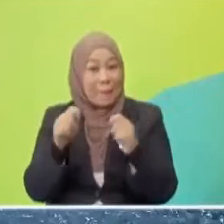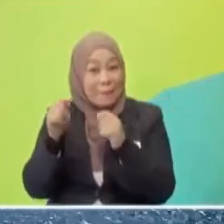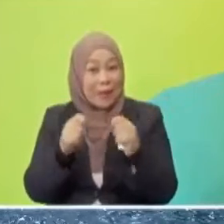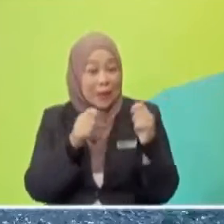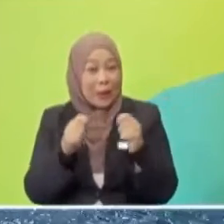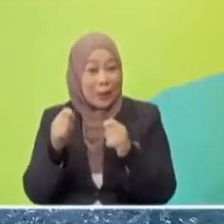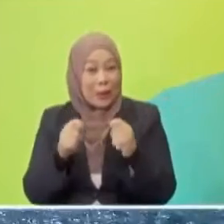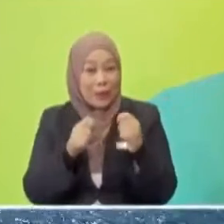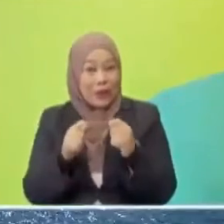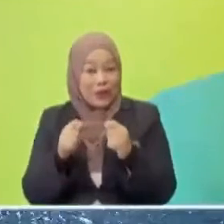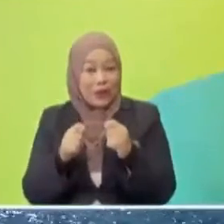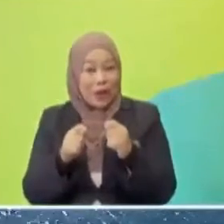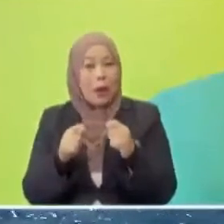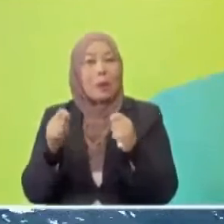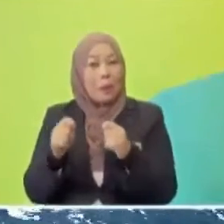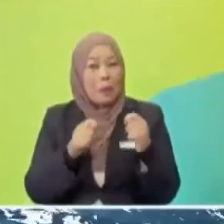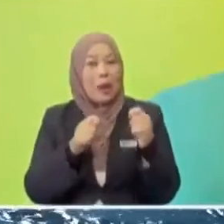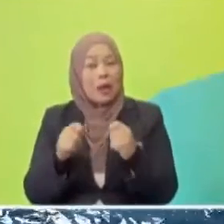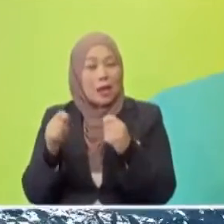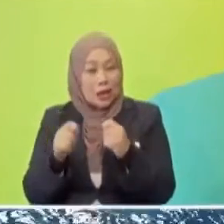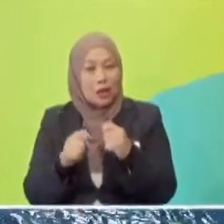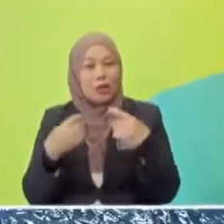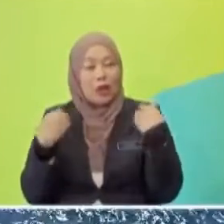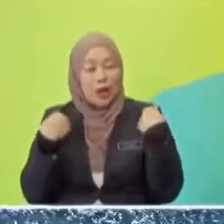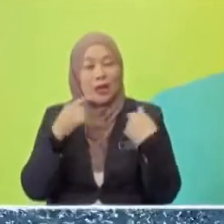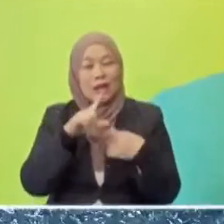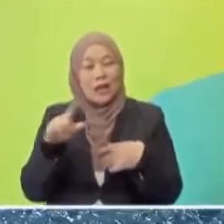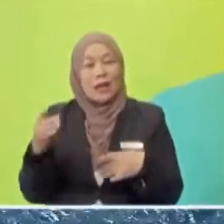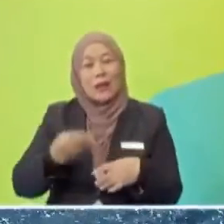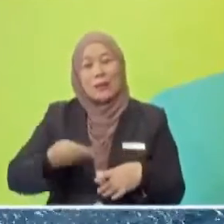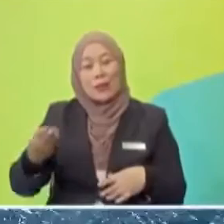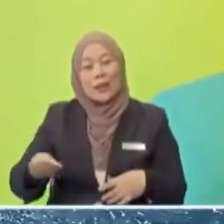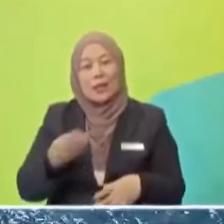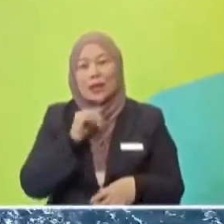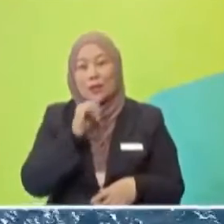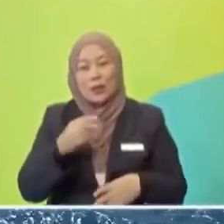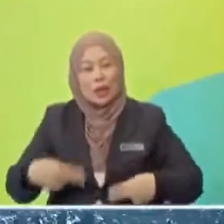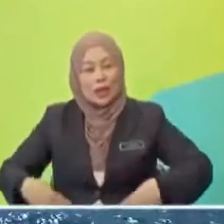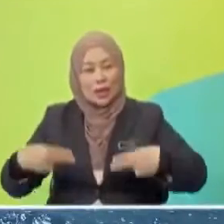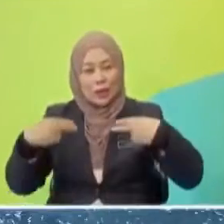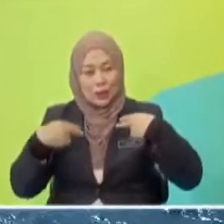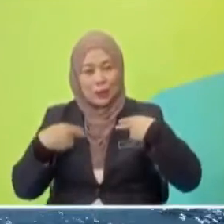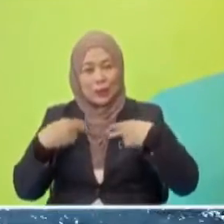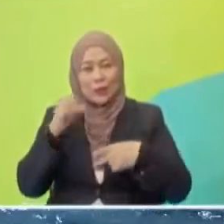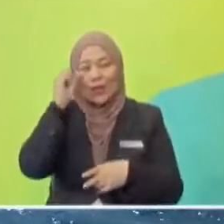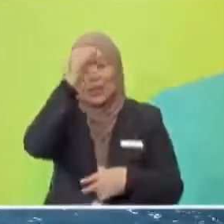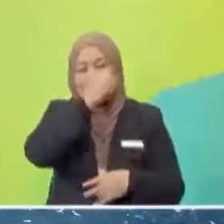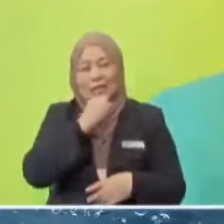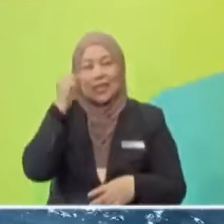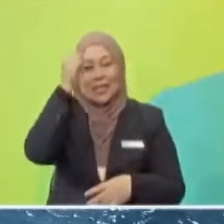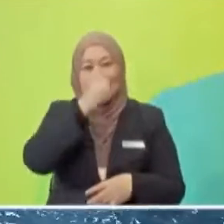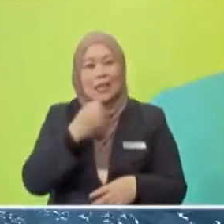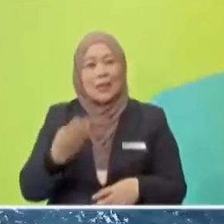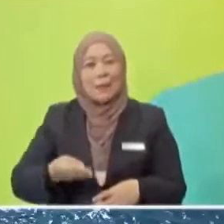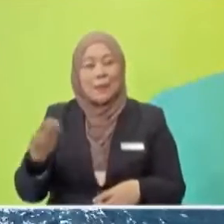apa tuh adalah benda bukan hidup tidak boleh makan